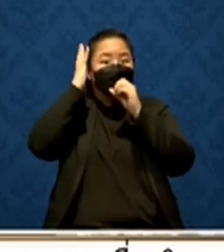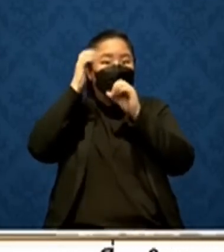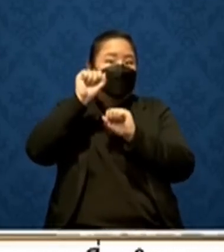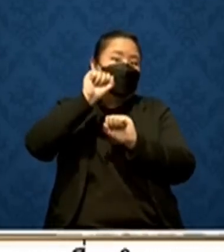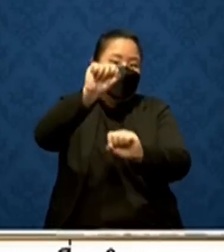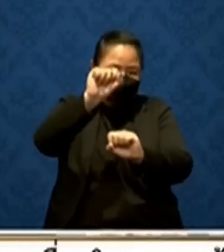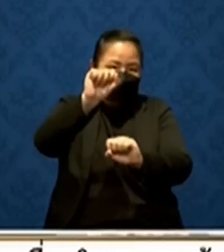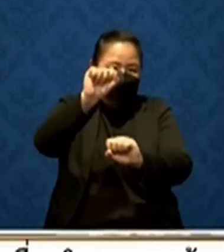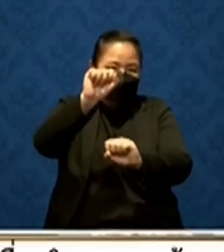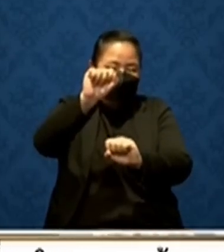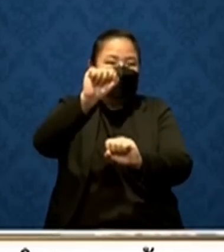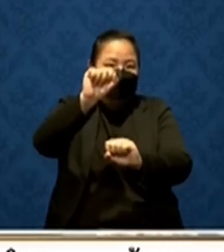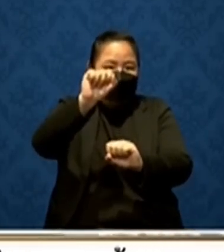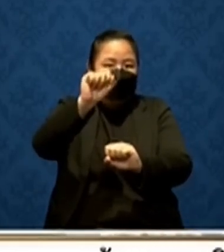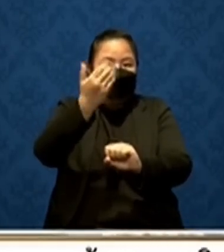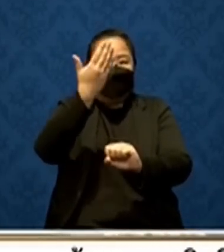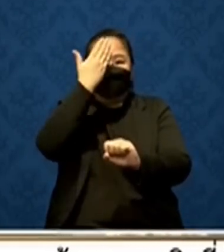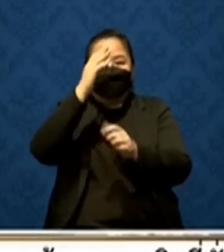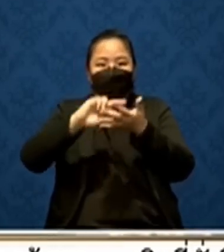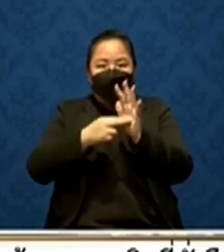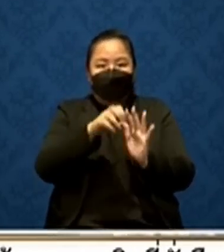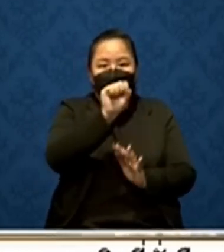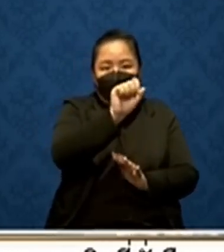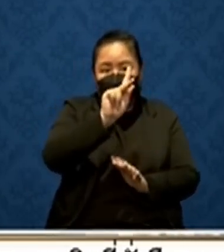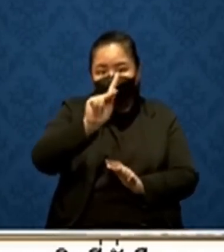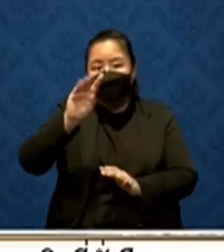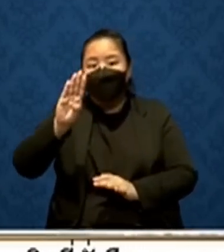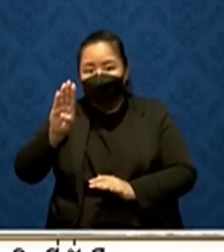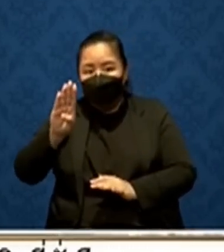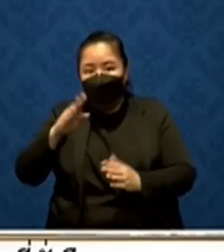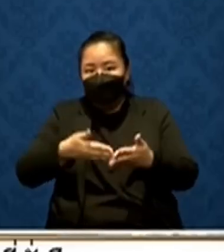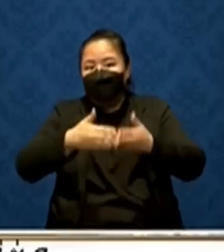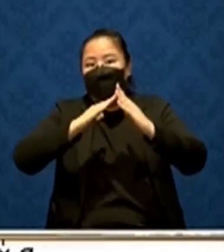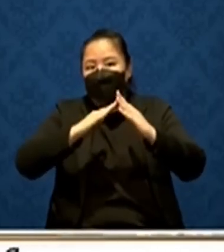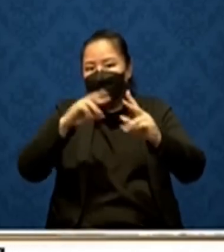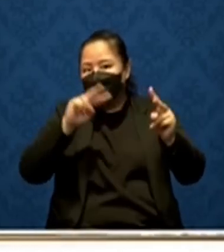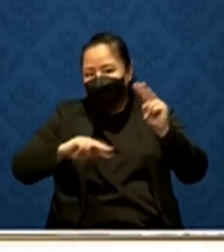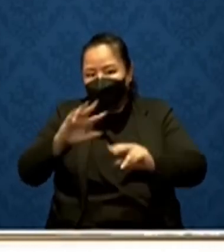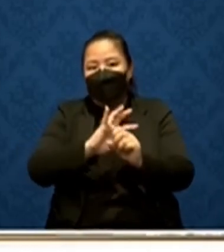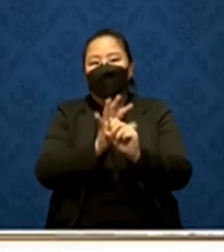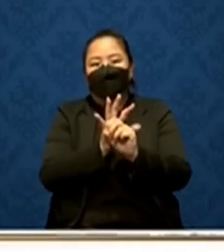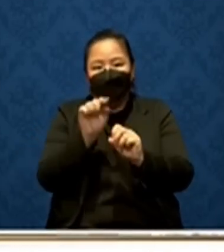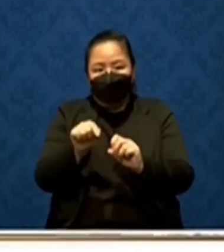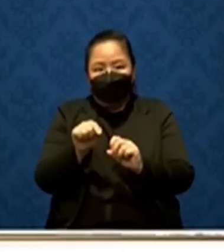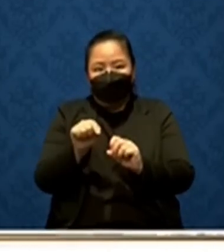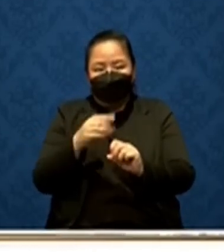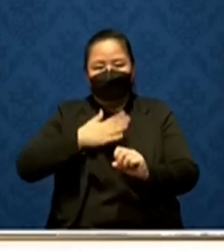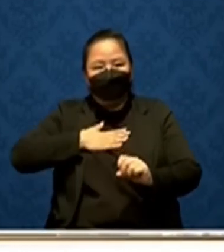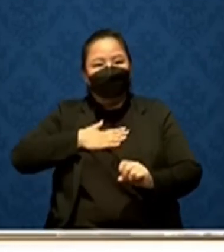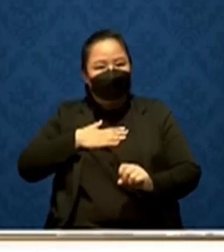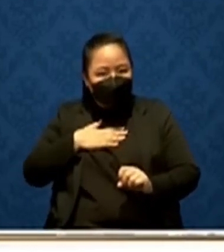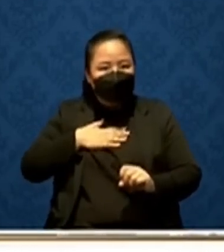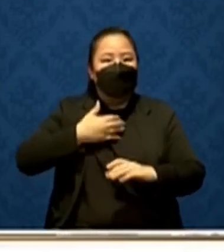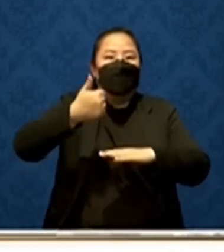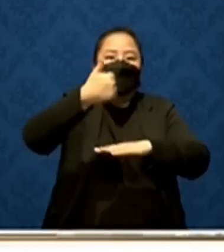ฉุกเฉินตั้งศอ.คอ 0มหากาฬฉุกเฉินขึ้นมาเพื่อบริหารโควิชสถาปนาตัวเองขึ้นมาเป็น